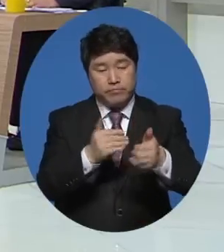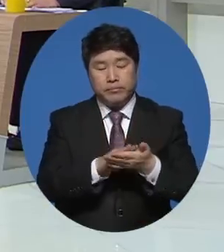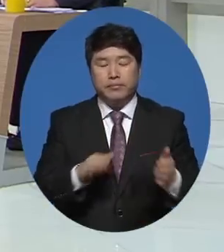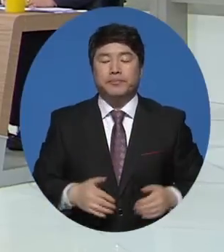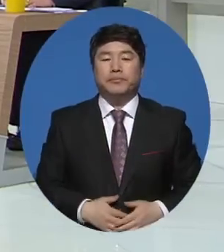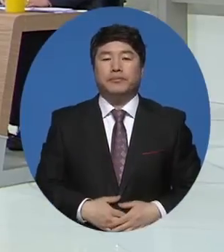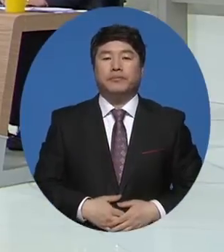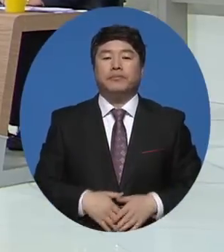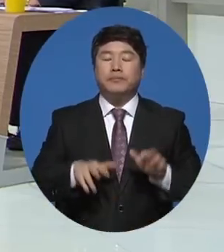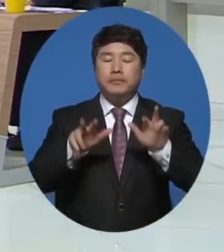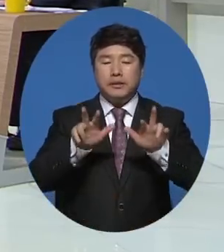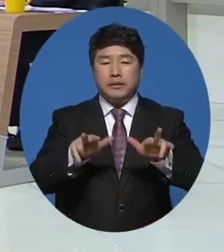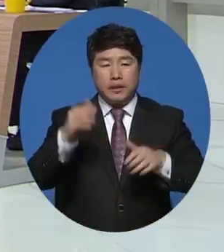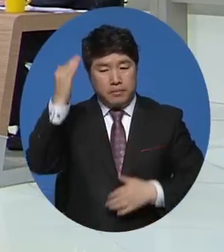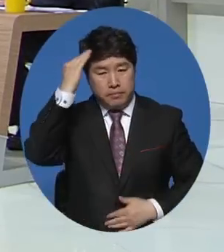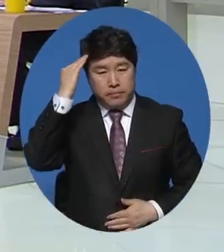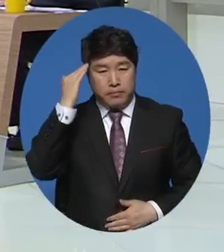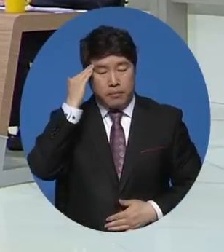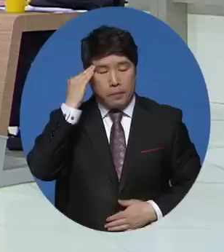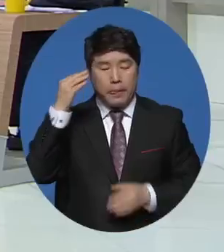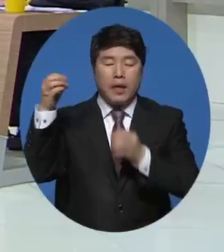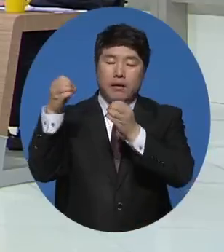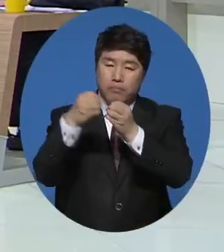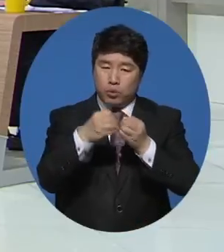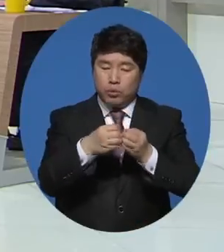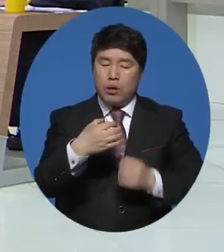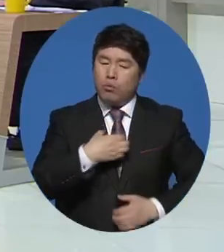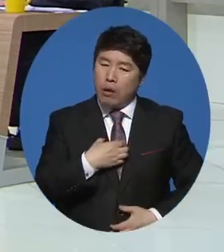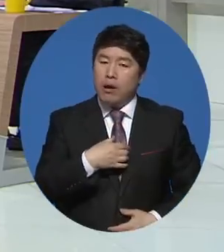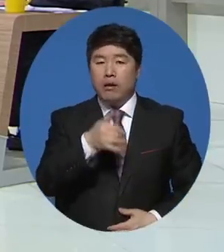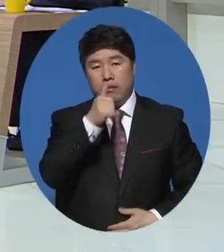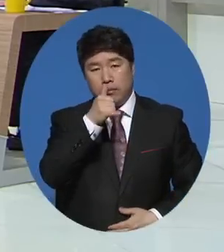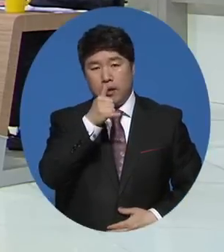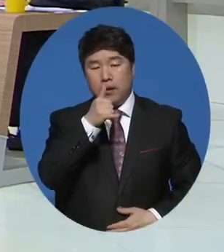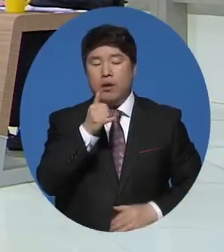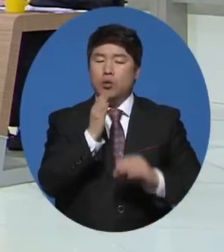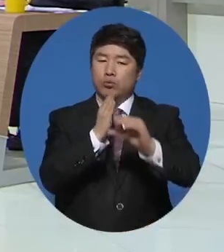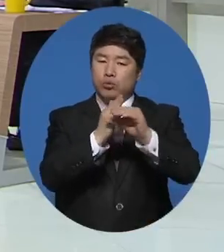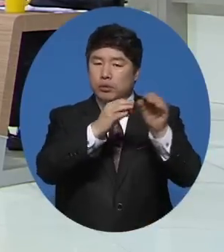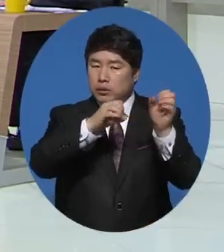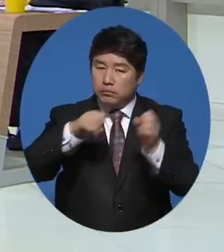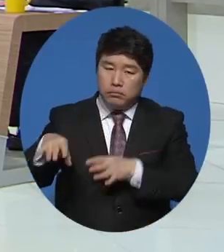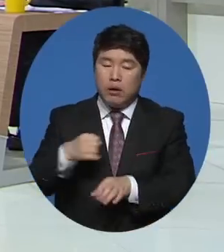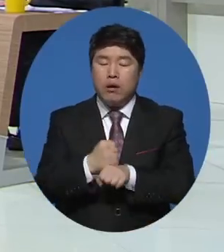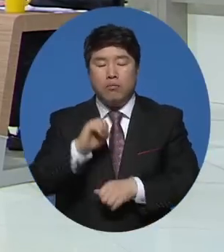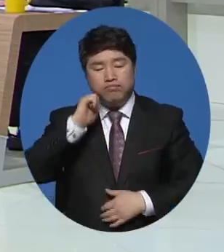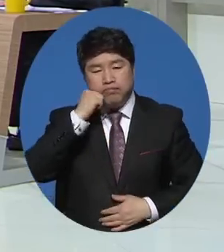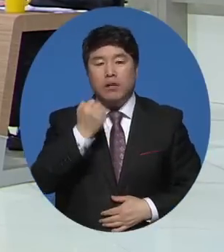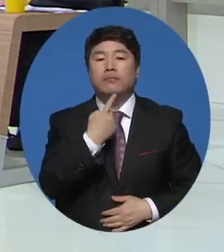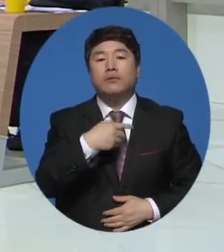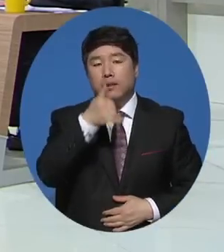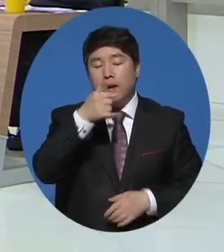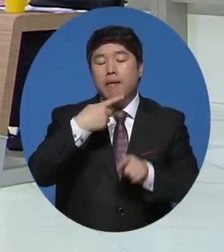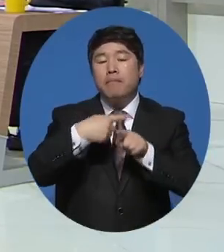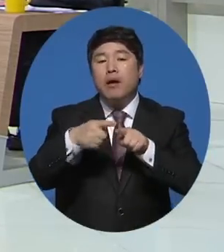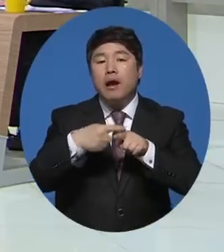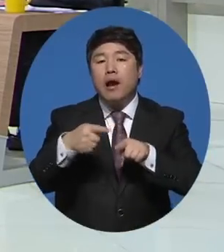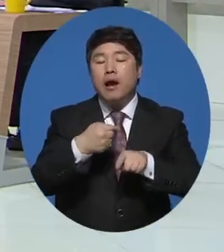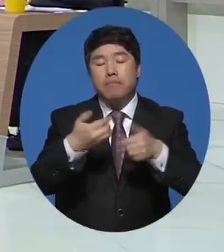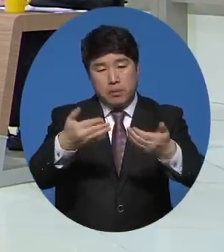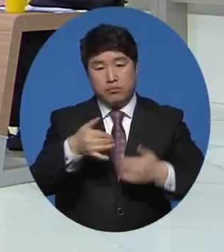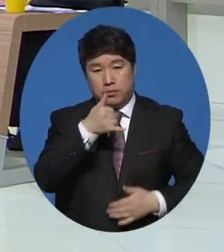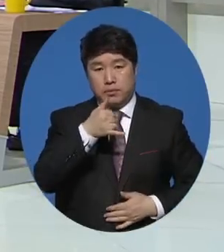질문입니다음 지금 대한민국의 보수가 위기에 처해 있다 구심점을 잃고 어려움을 겪고 있다 이런 평가를